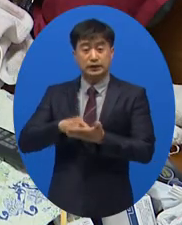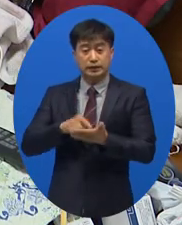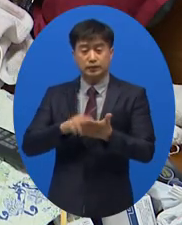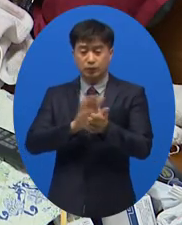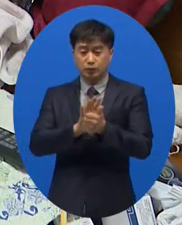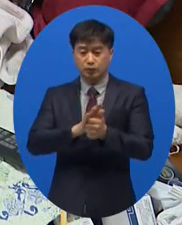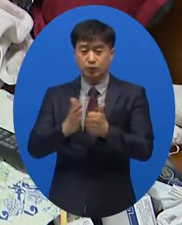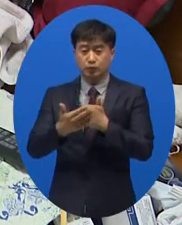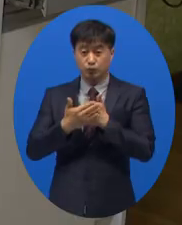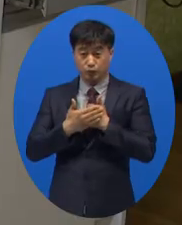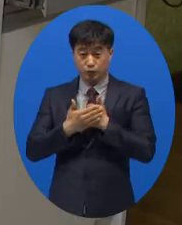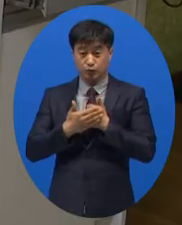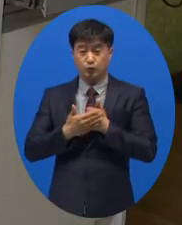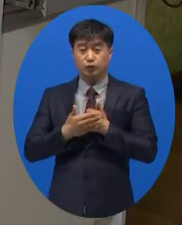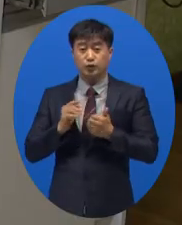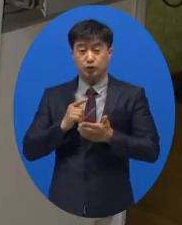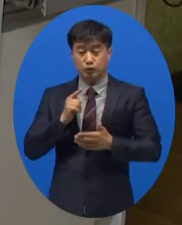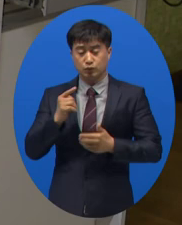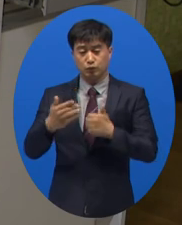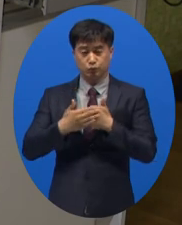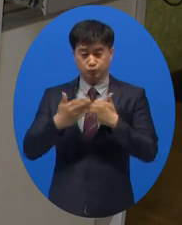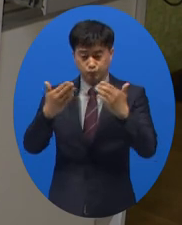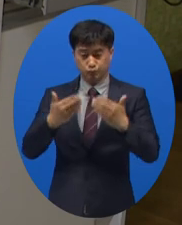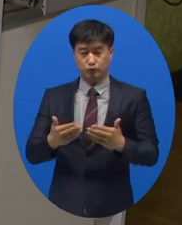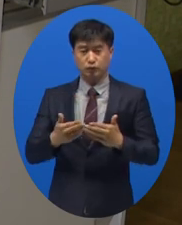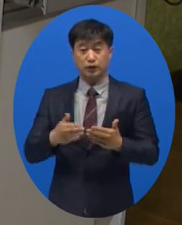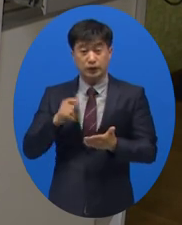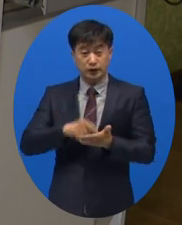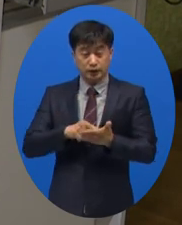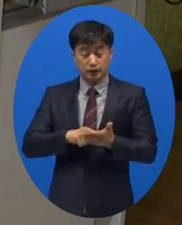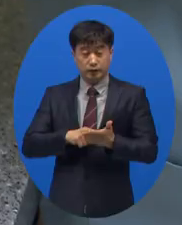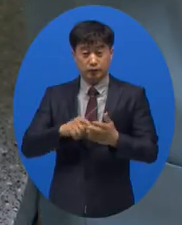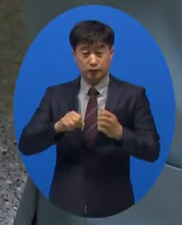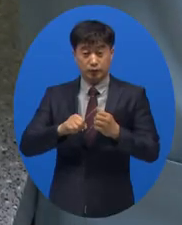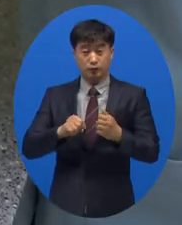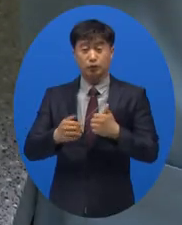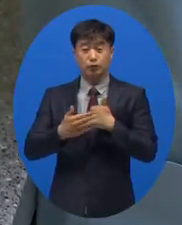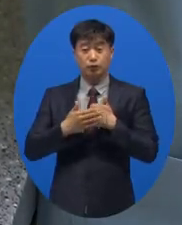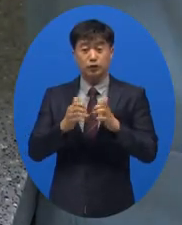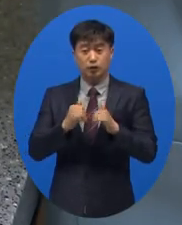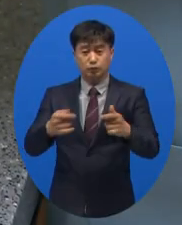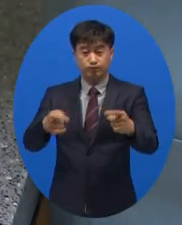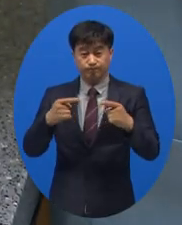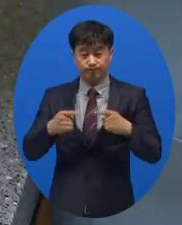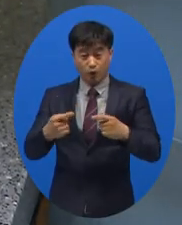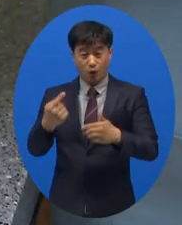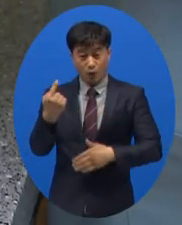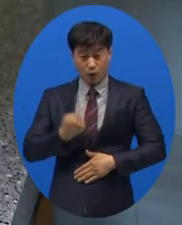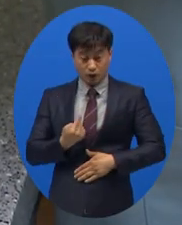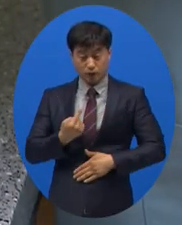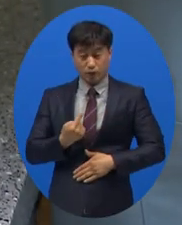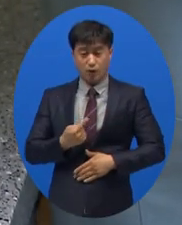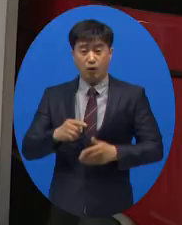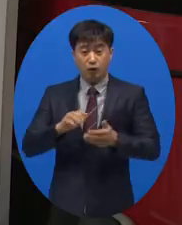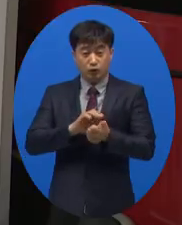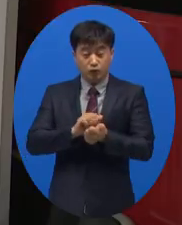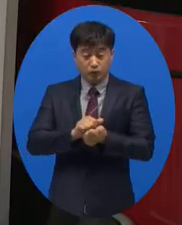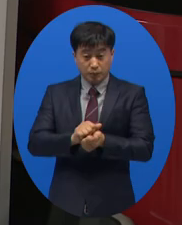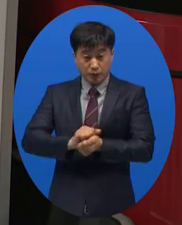서비스. 긴급돌봄 지원단이 즉시 파견돼 대청소부터 빨래와 식사 준비, 말동무까지